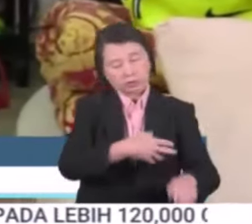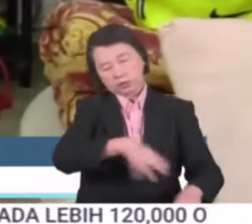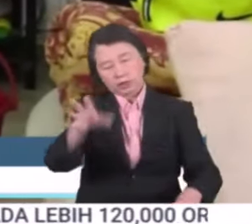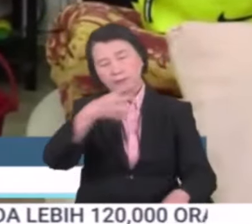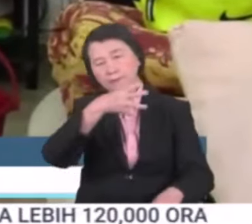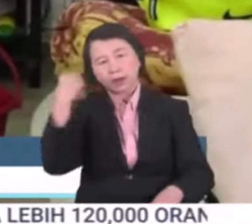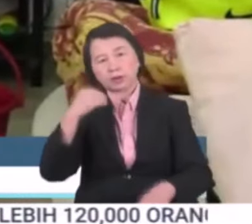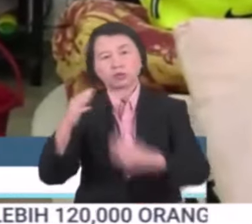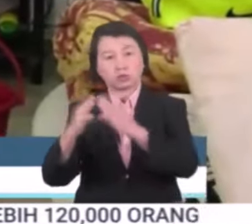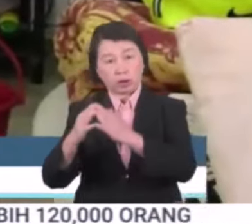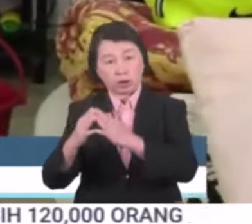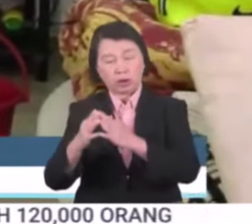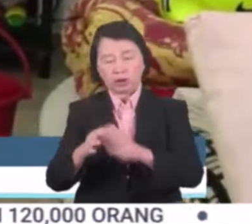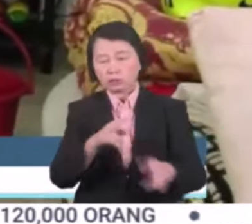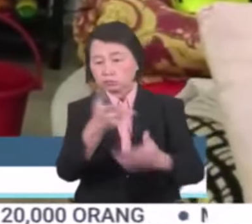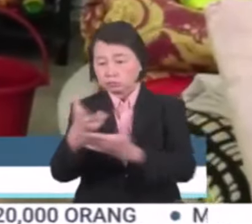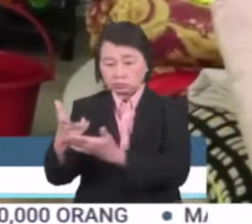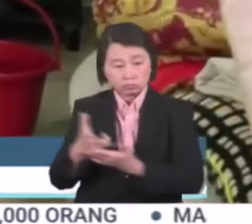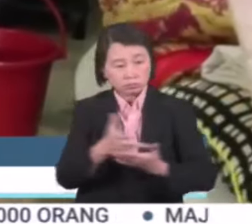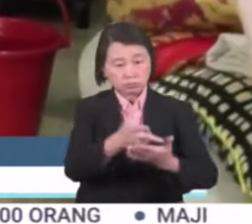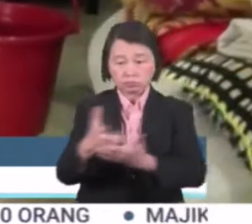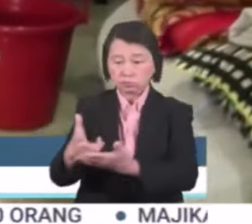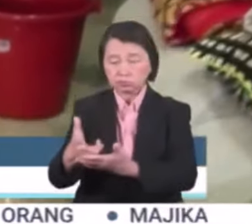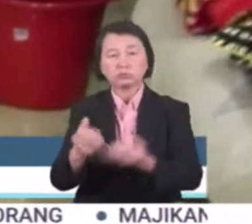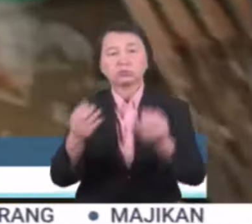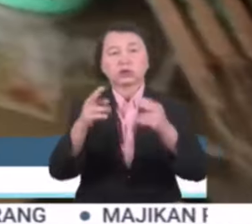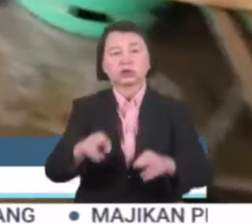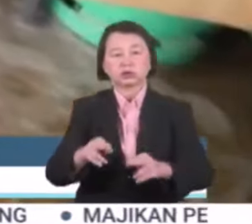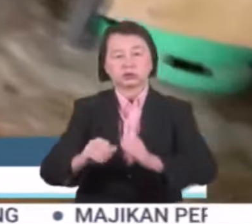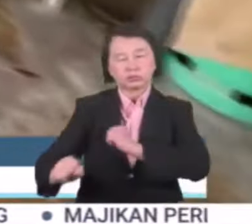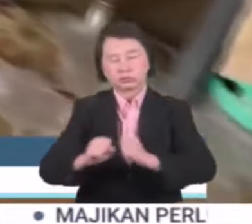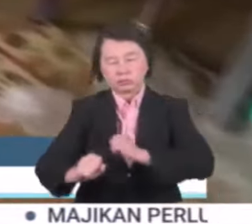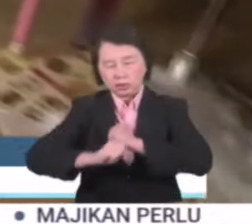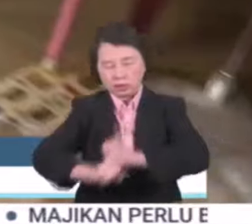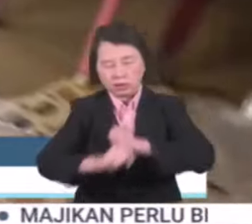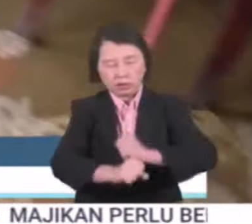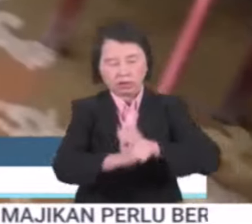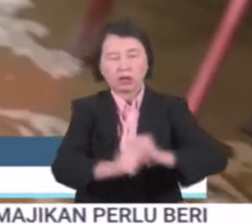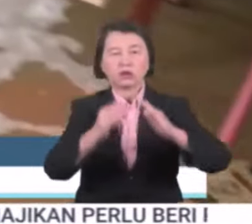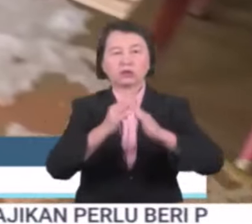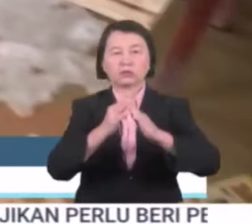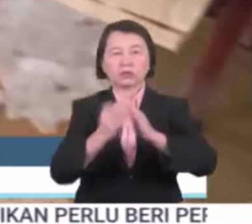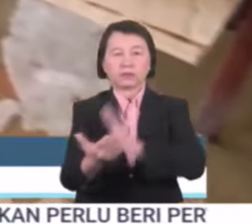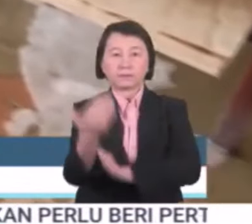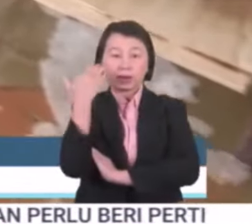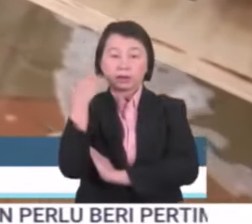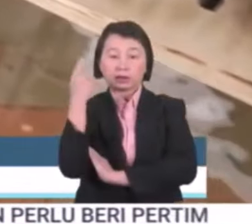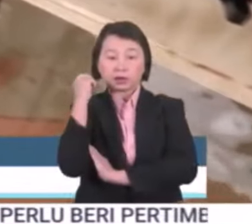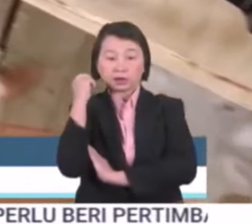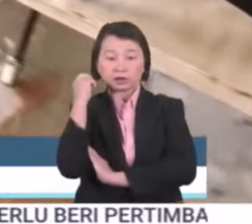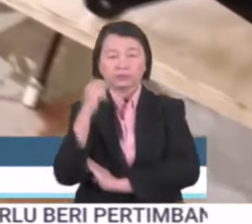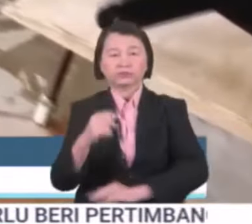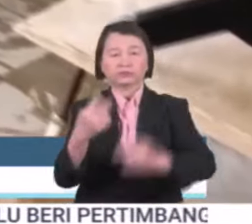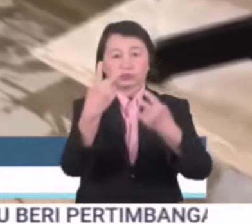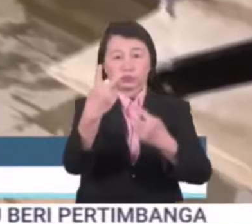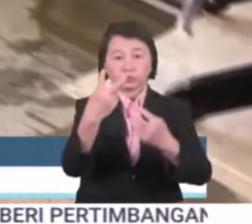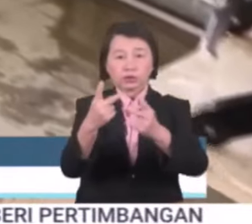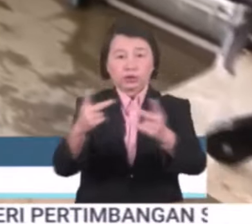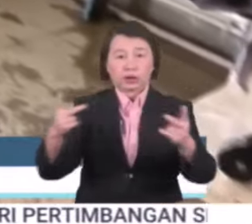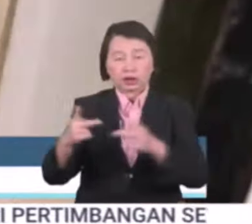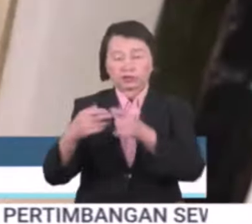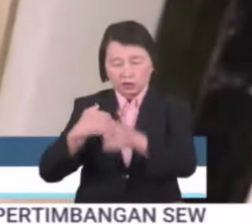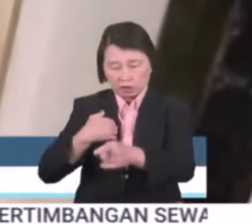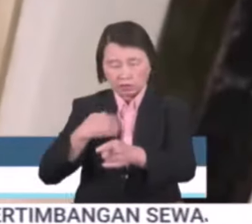dibenarkan pulang. Peninjauan mendapati kebanyakan penduduk giat membersihkan kediaman masing-masing sejak pagi tadi. Dua kawasan masih